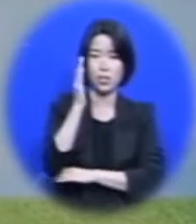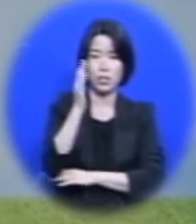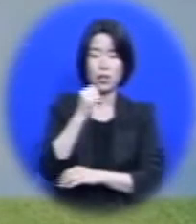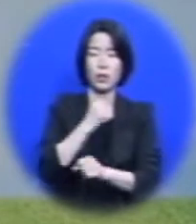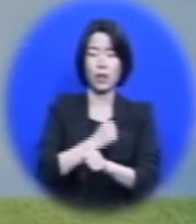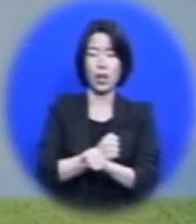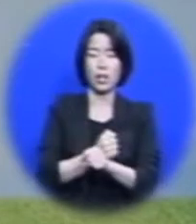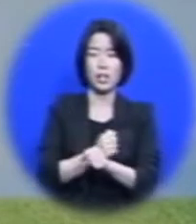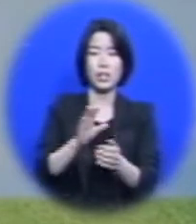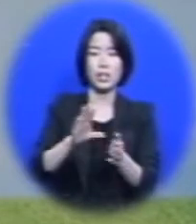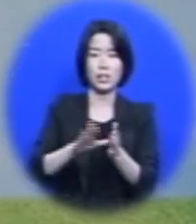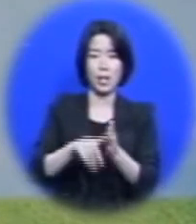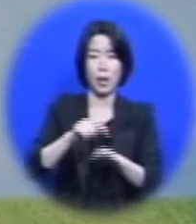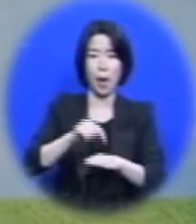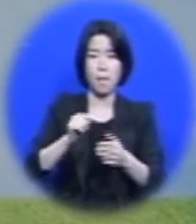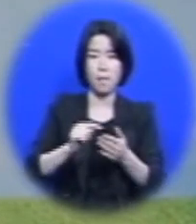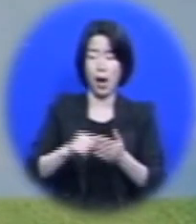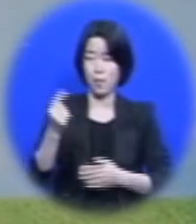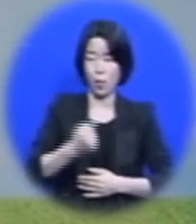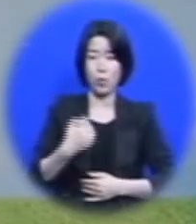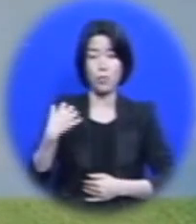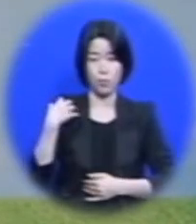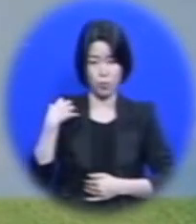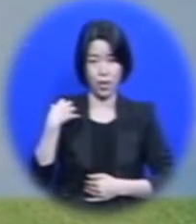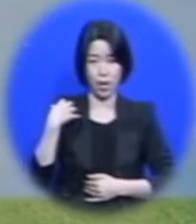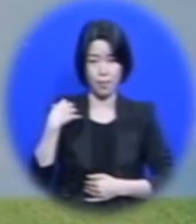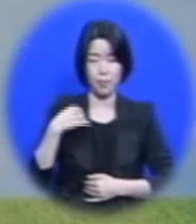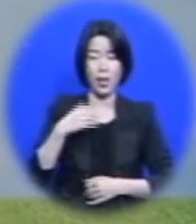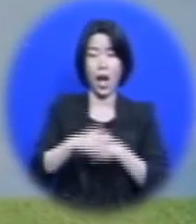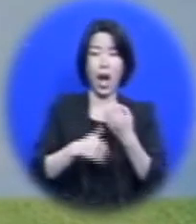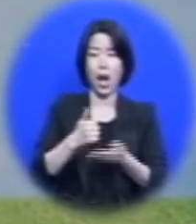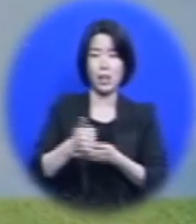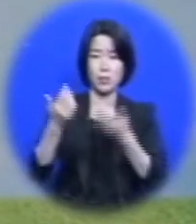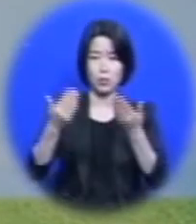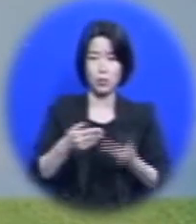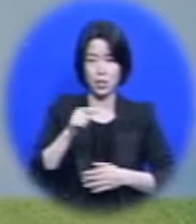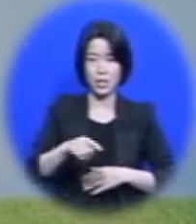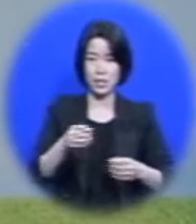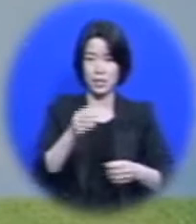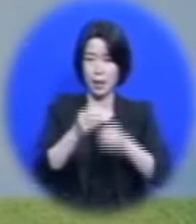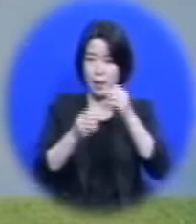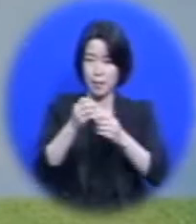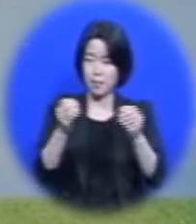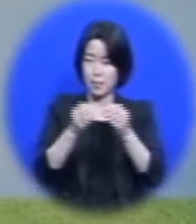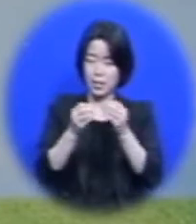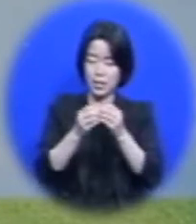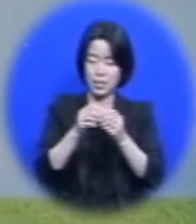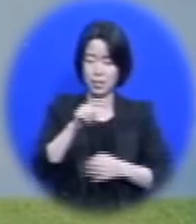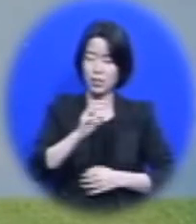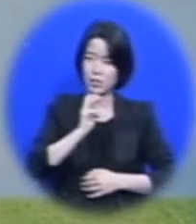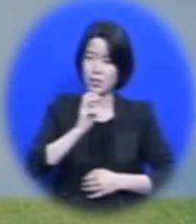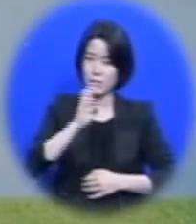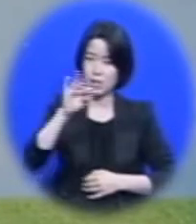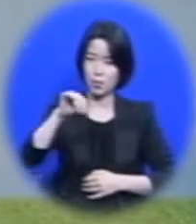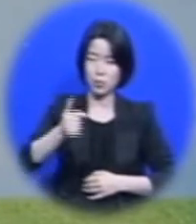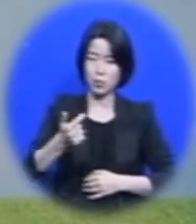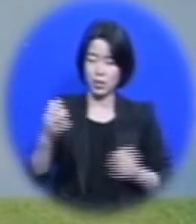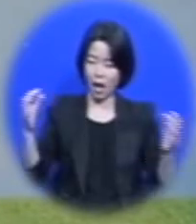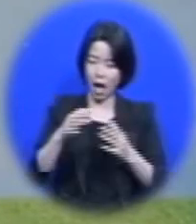때 마음에 오는 부담은 하나님이 주시는 이 메시지를 어떻게 30분에 다 담겠냐 하는